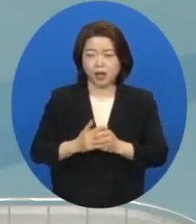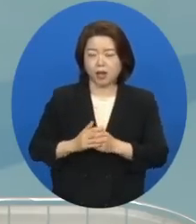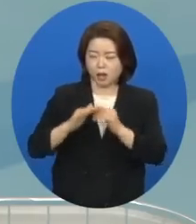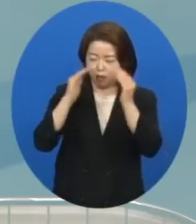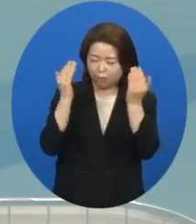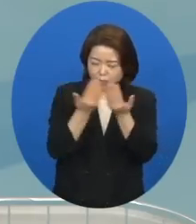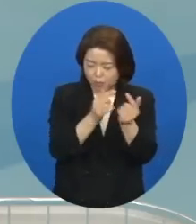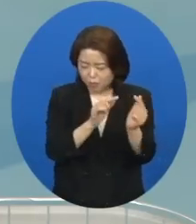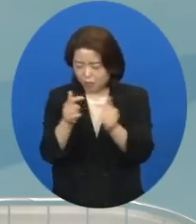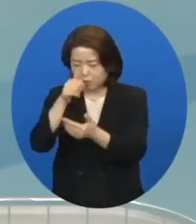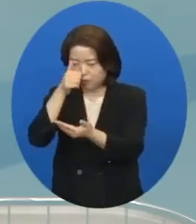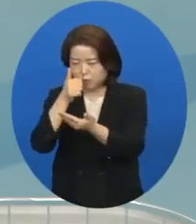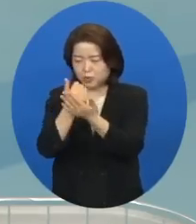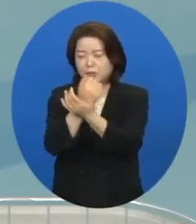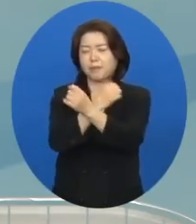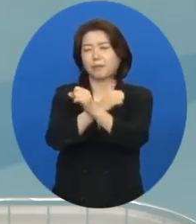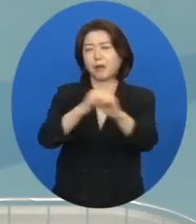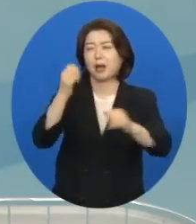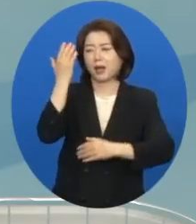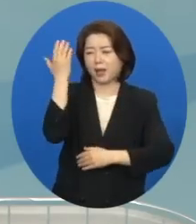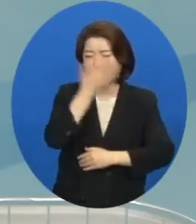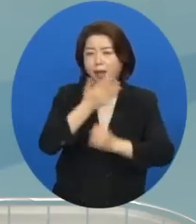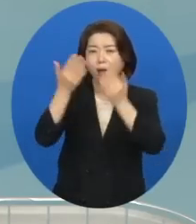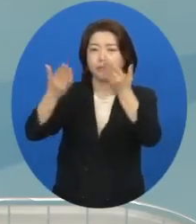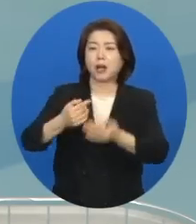모든 죄가 사함을 받았다는 확인이에요.